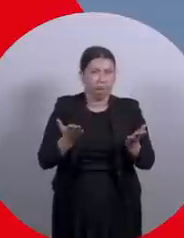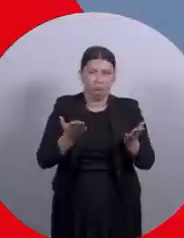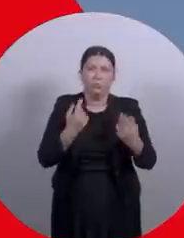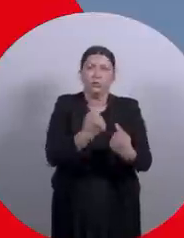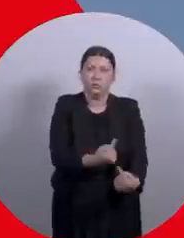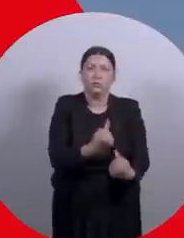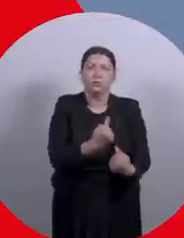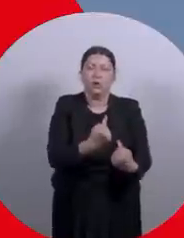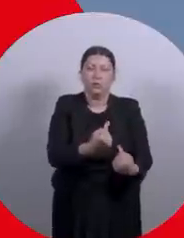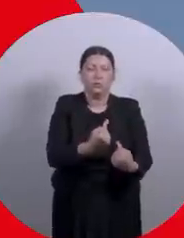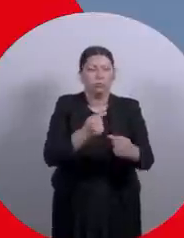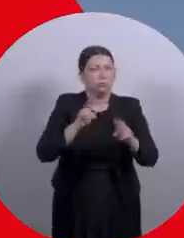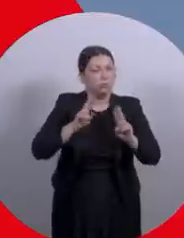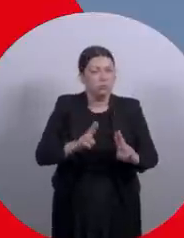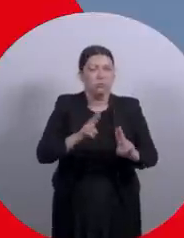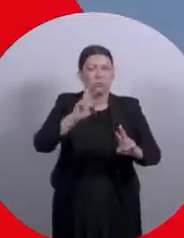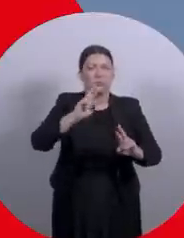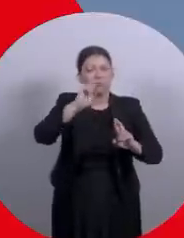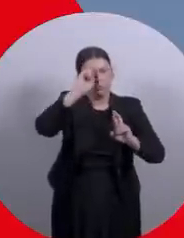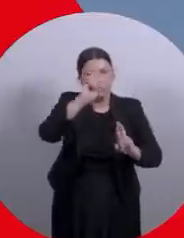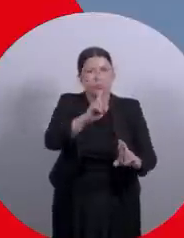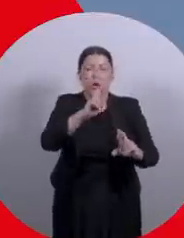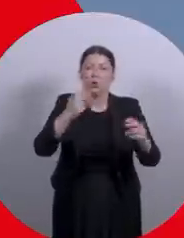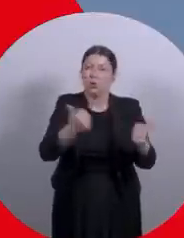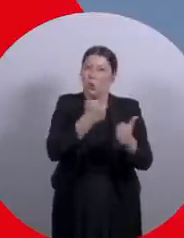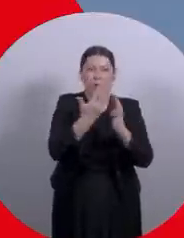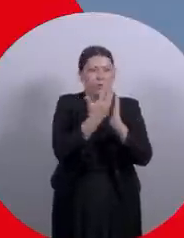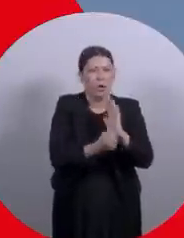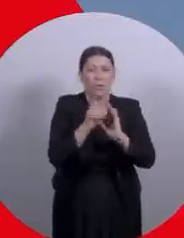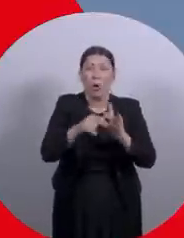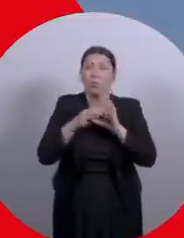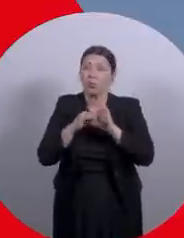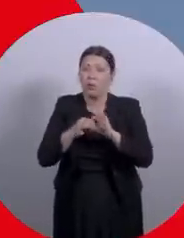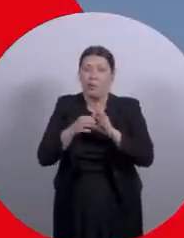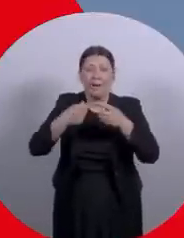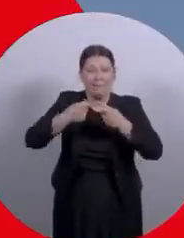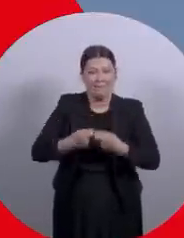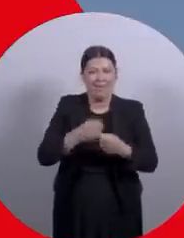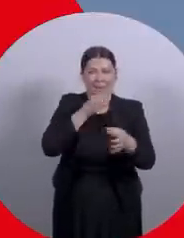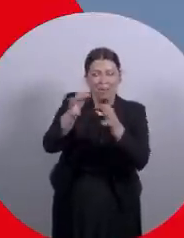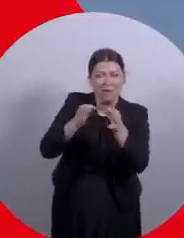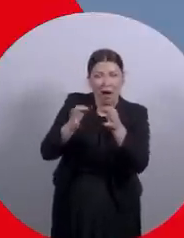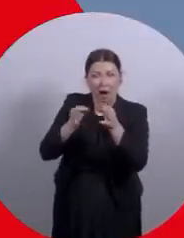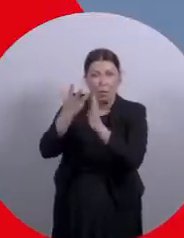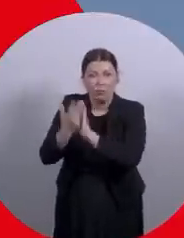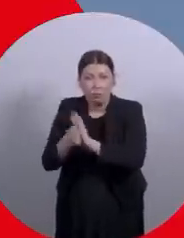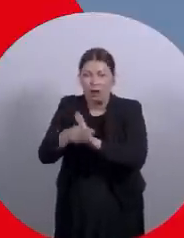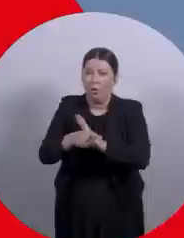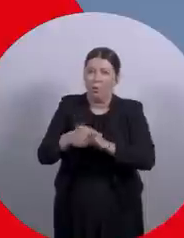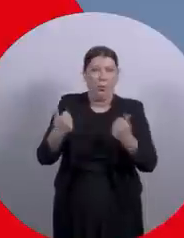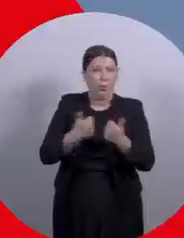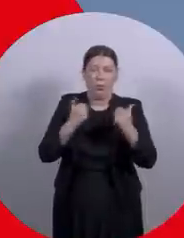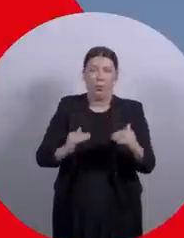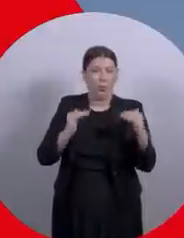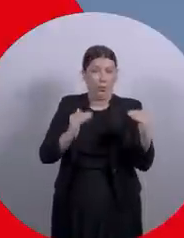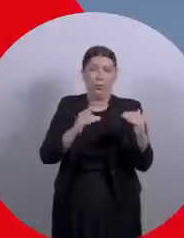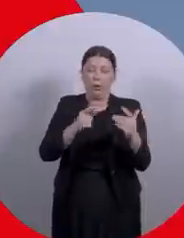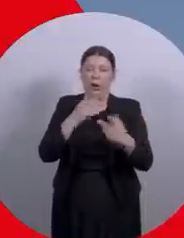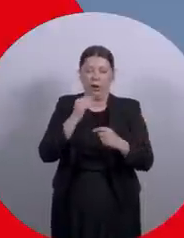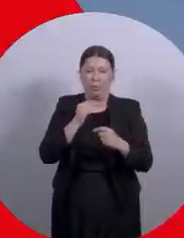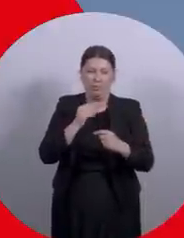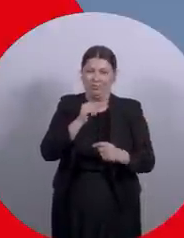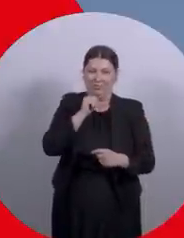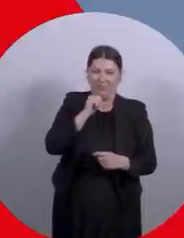ein respektable ist ein tolles Ergebnis auch bei der Mitgliederbefragung erzielt ich glaube niemand hätte damit gerechnet